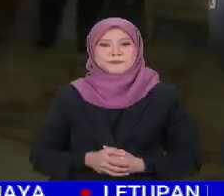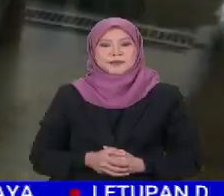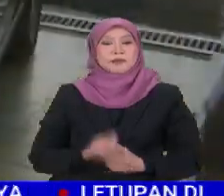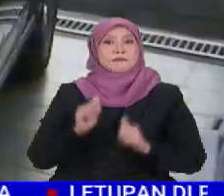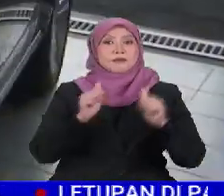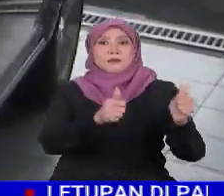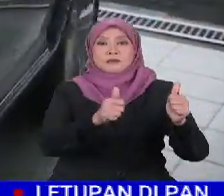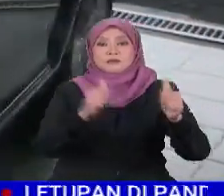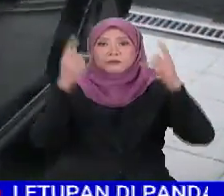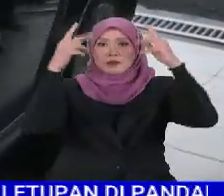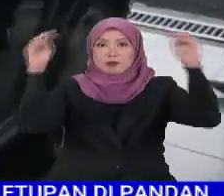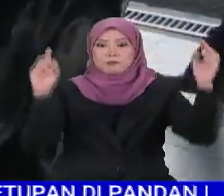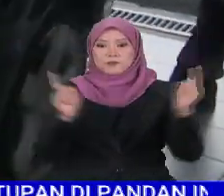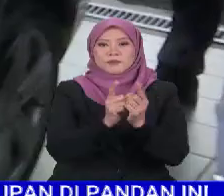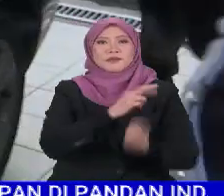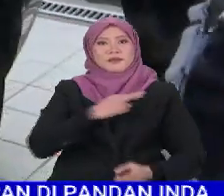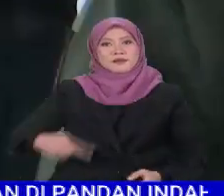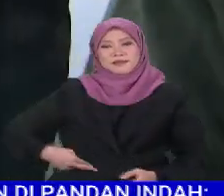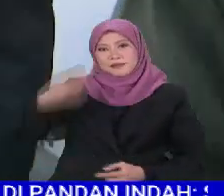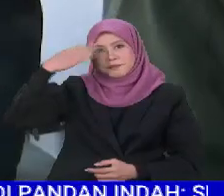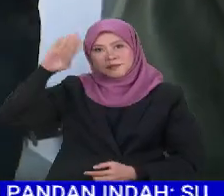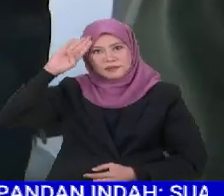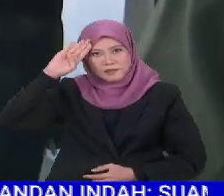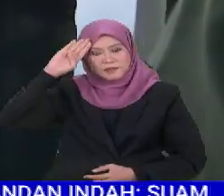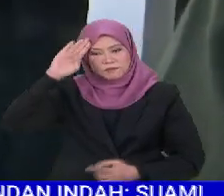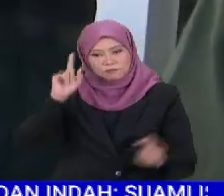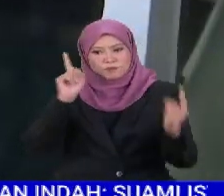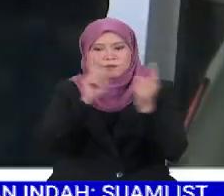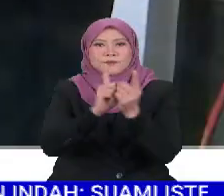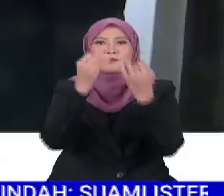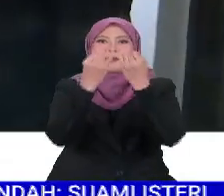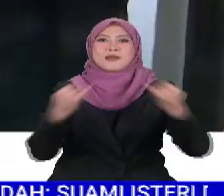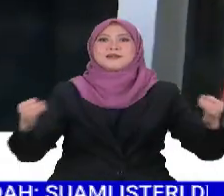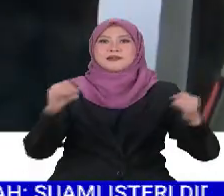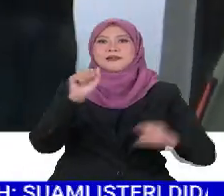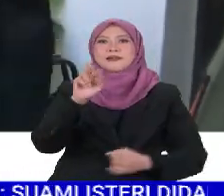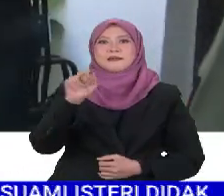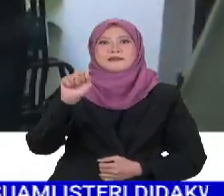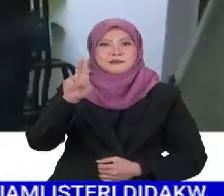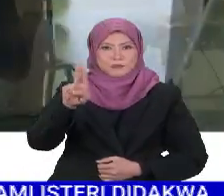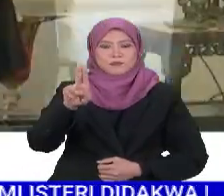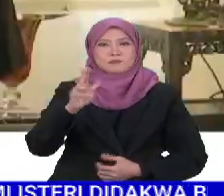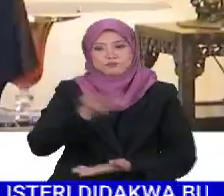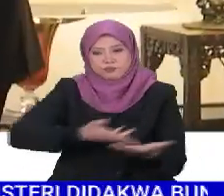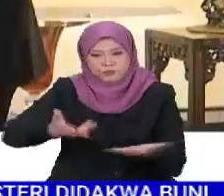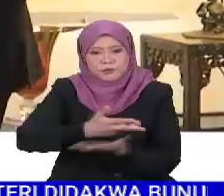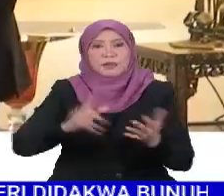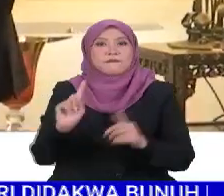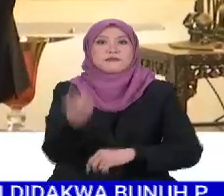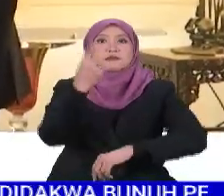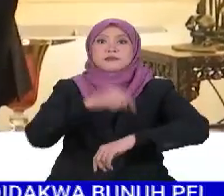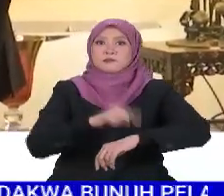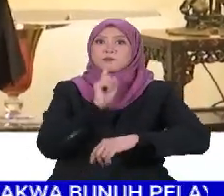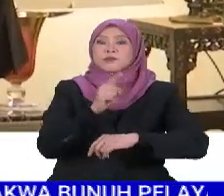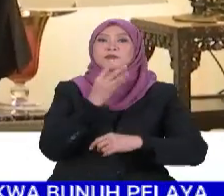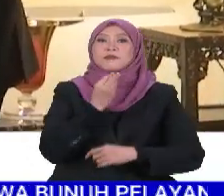Terdahulu, Perdana Menteri menghadap Raja Perlis Tuanku Syed Sirajuddin Jamalul Lail di Istana Arau. Sesi menghadap tersebut merupakan yang pertama sejak